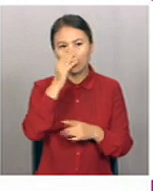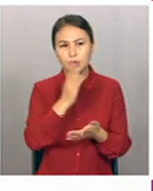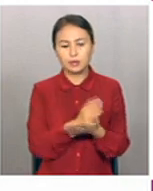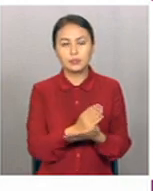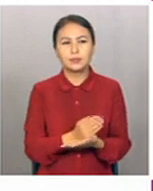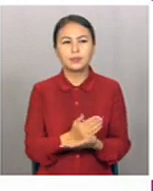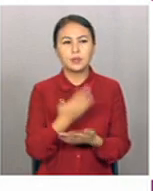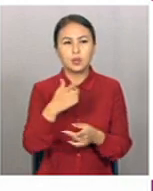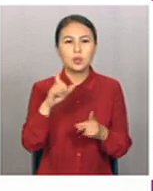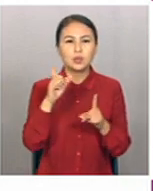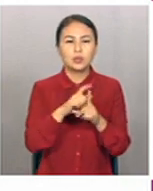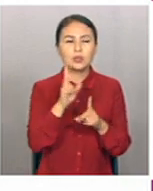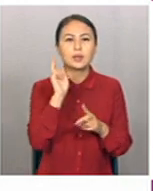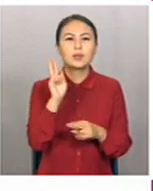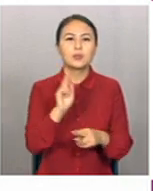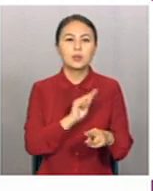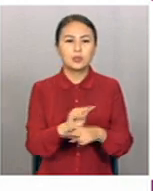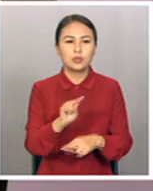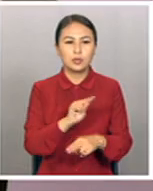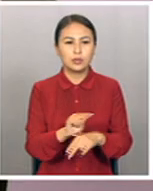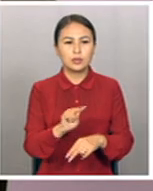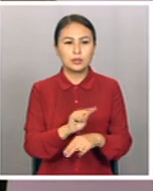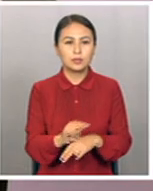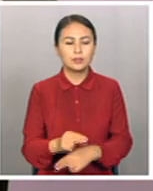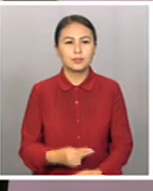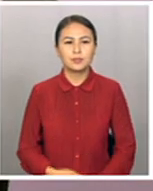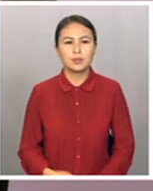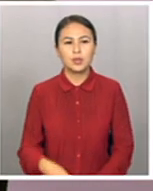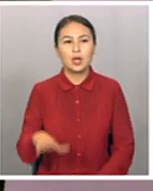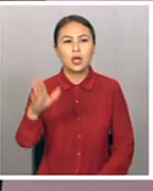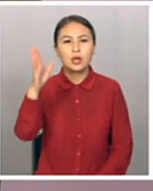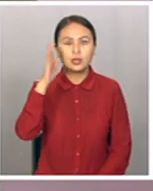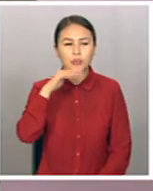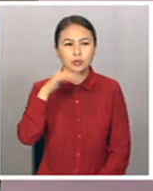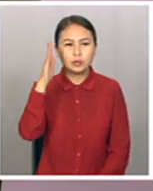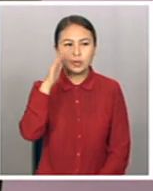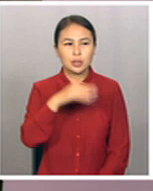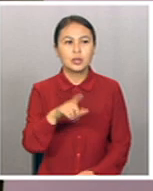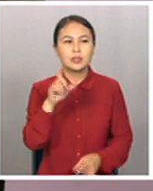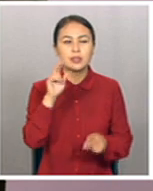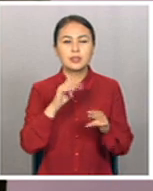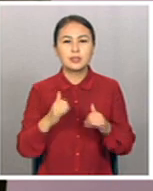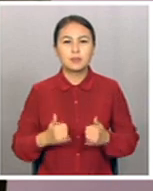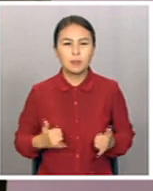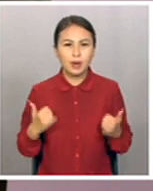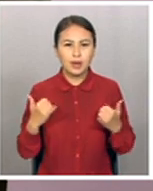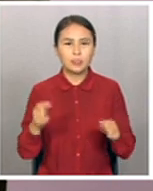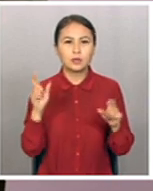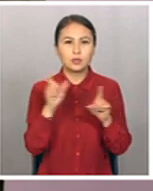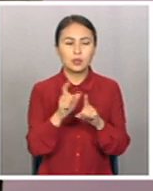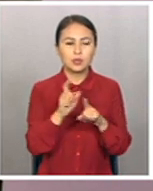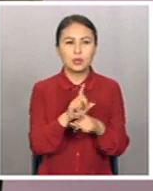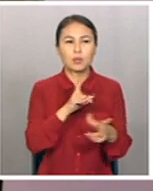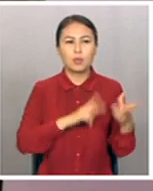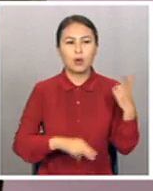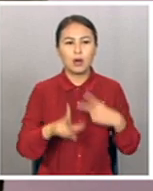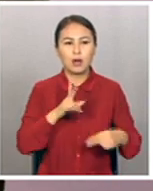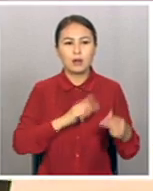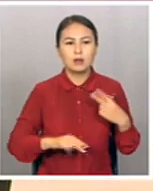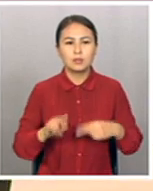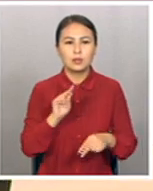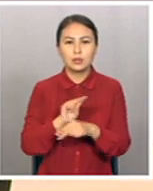сыпайы сөздерді кім үйретті? Күшікке сыпайы сөздерді ұлу мұғалім үйреткен